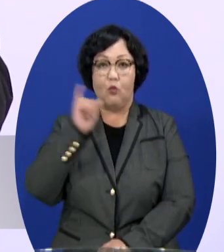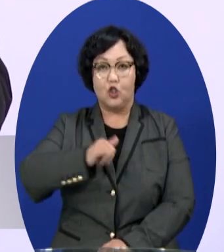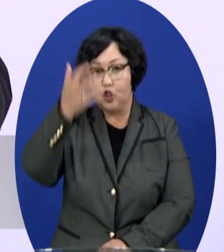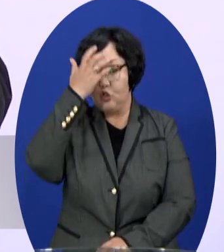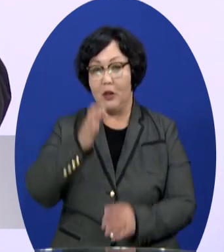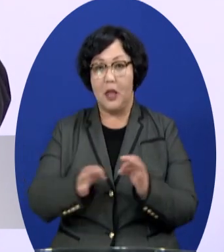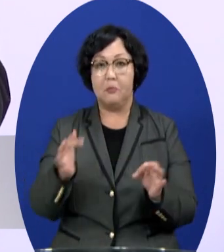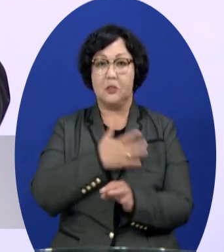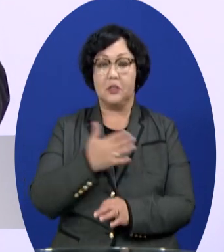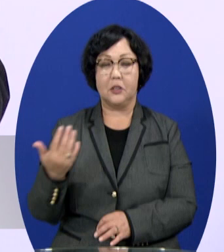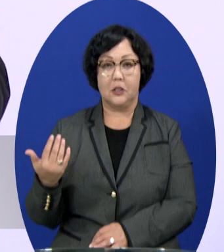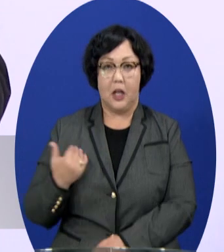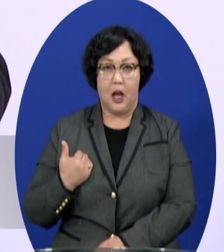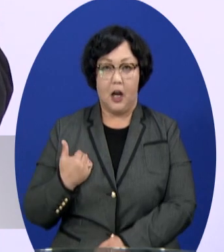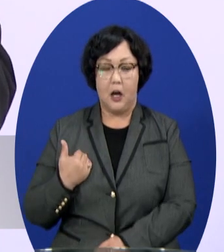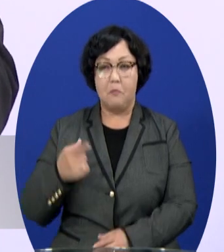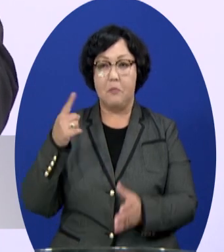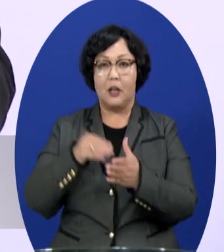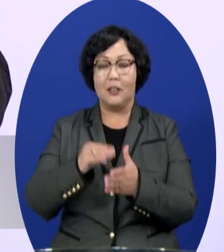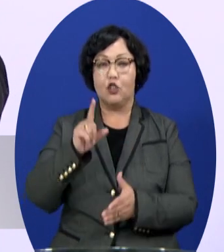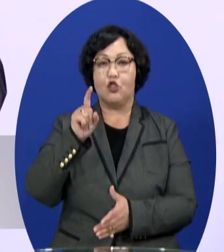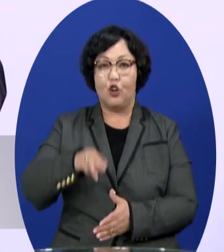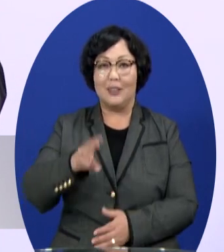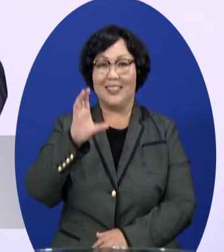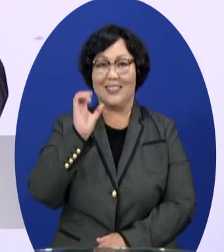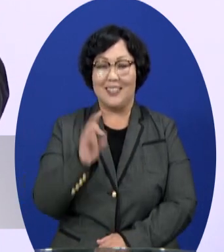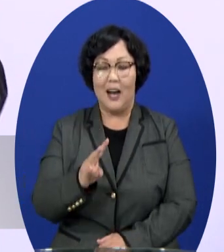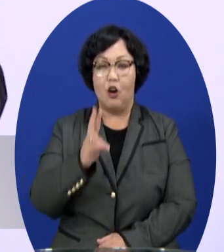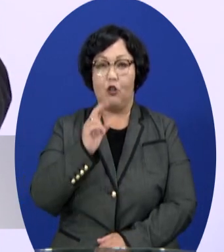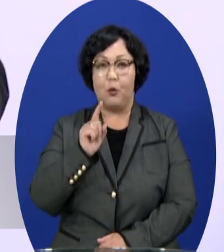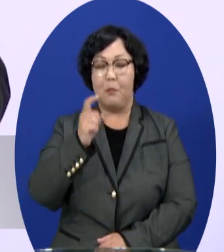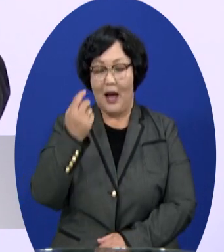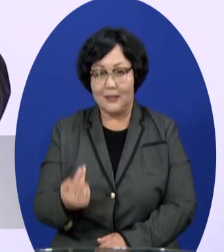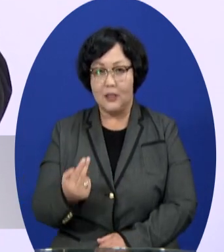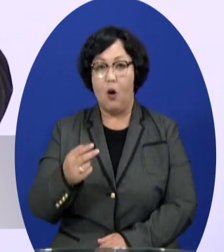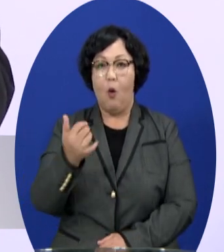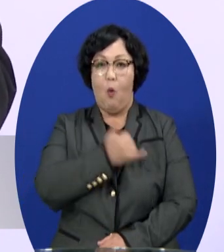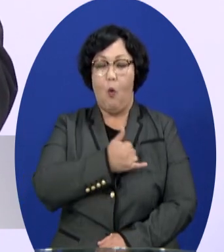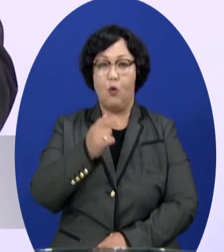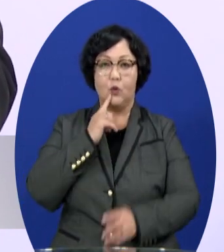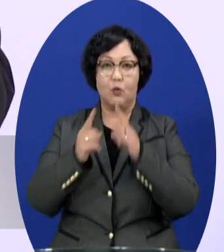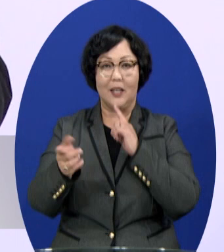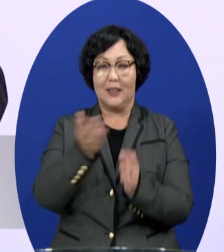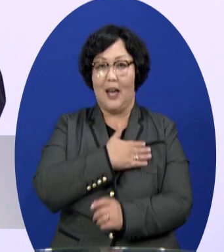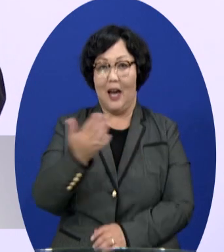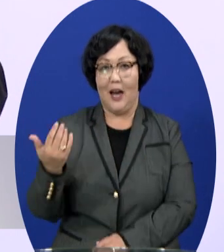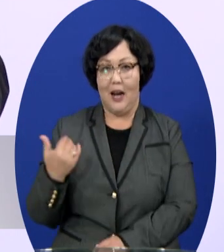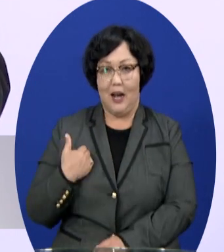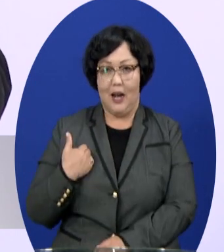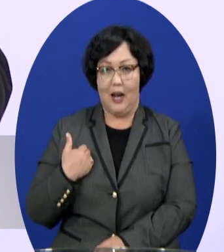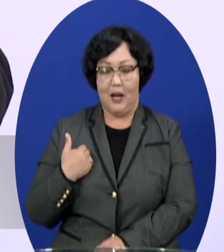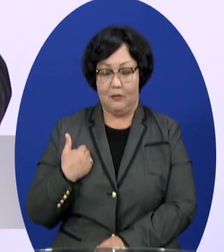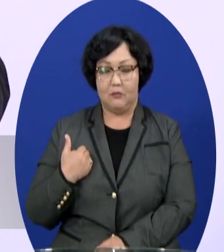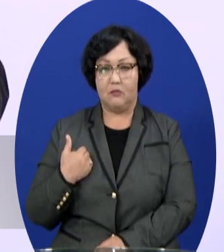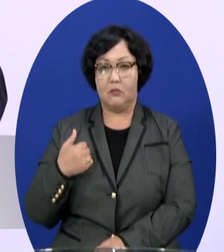нэрийн бичгийн дарга бөгөөд мянганы сорилтын корпорацийн удирд зөвлийн дарга Майкл Помпето